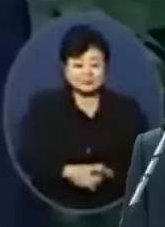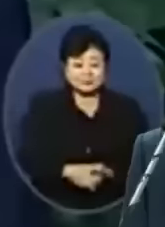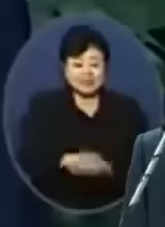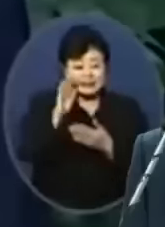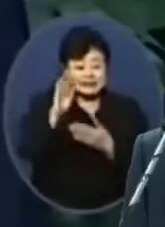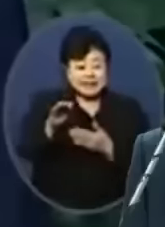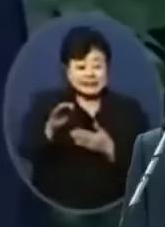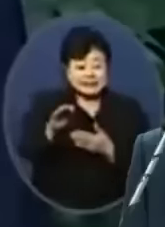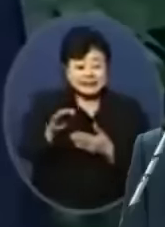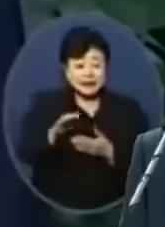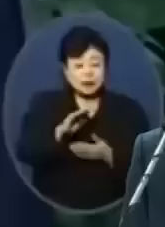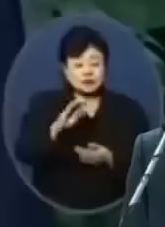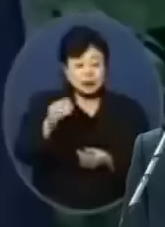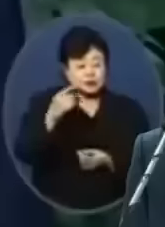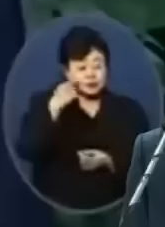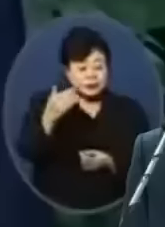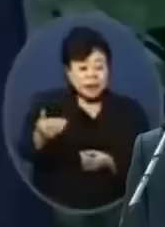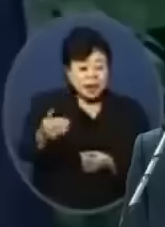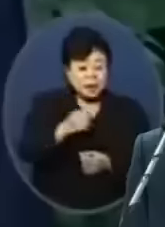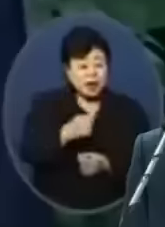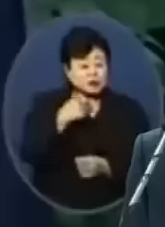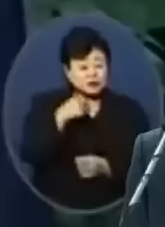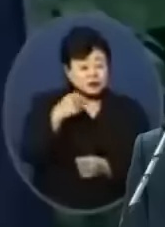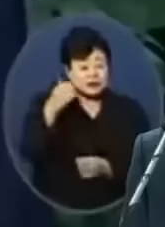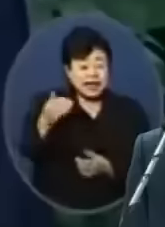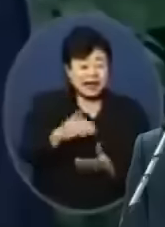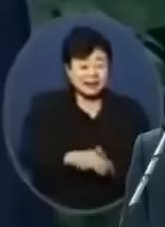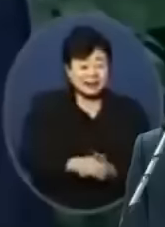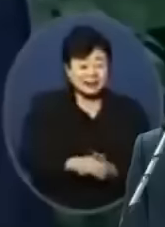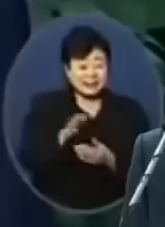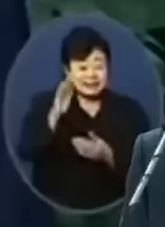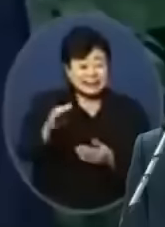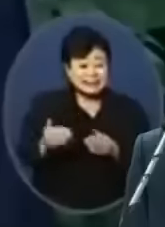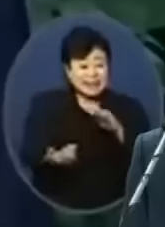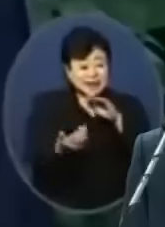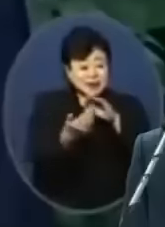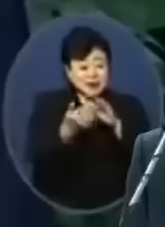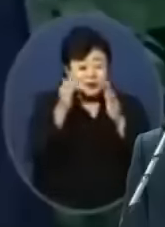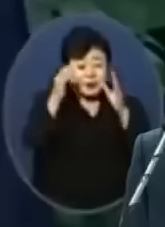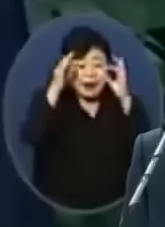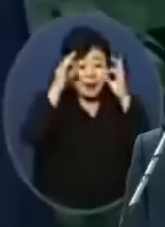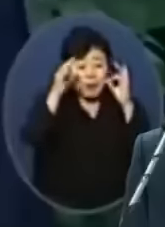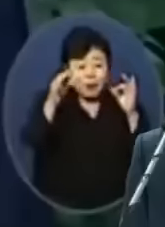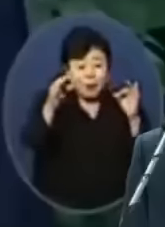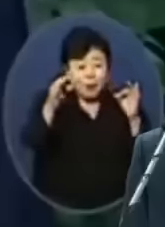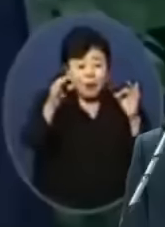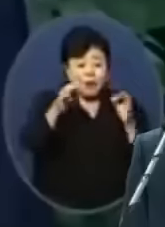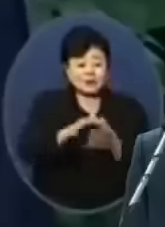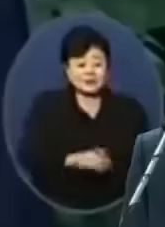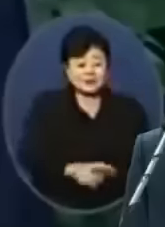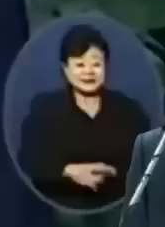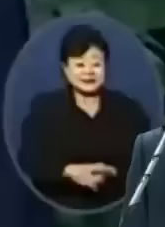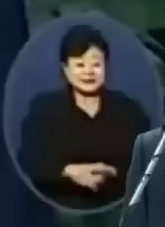장차 여러분 무엇이 되고 싶습니까? 무엇을 하고 싶습니까? 장차 이루어질 것을 바라보고